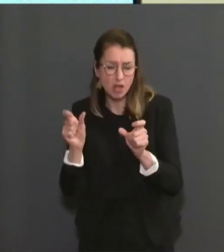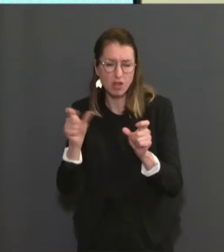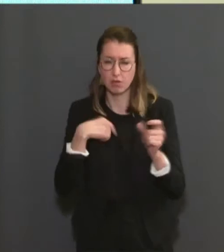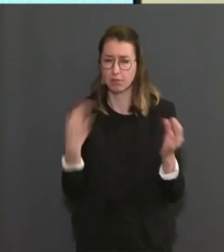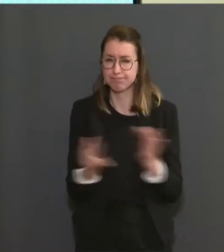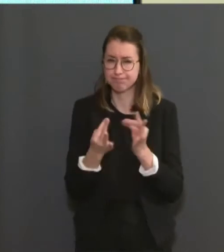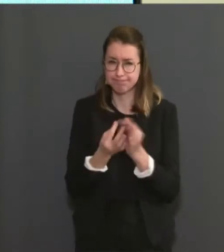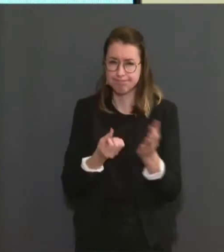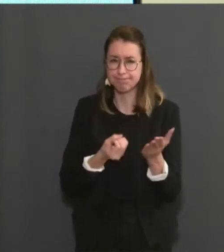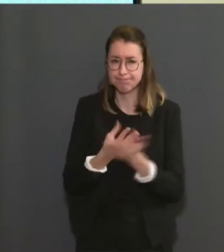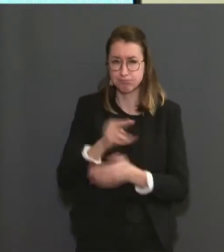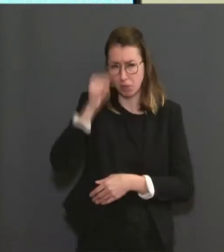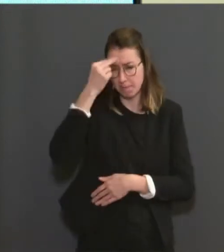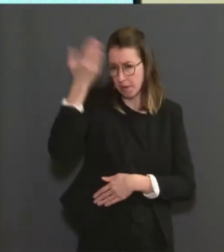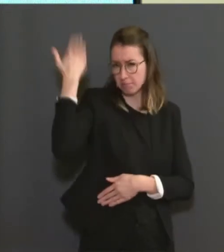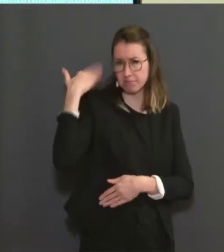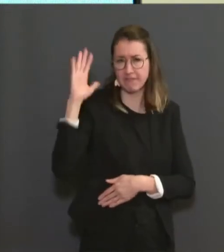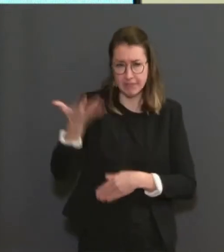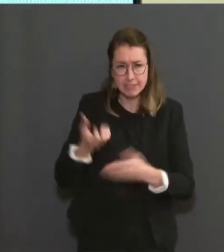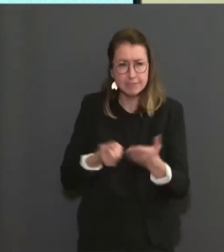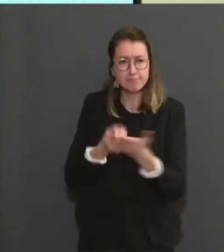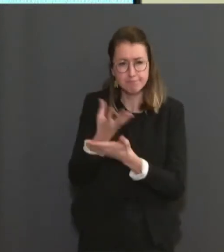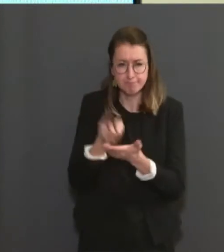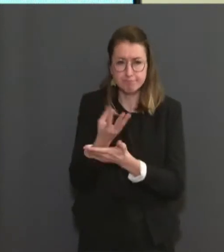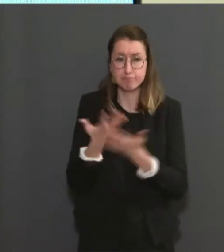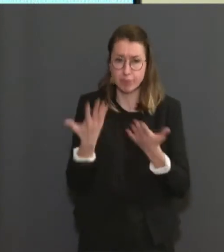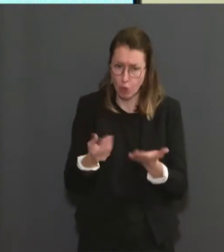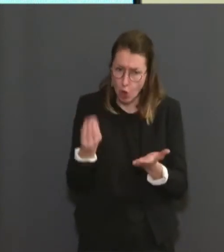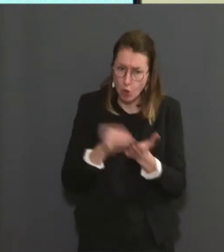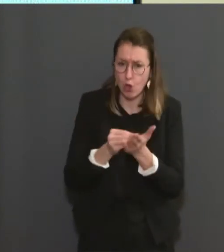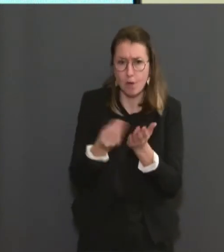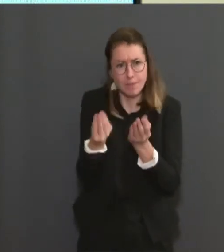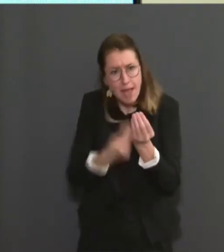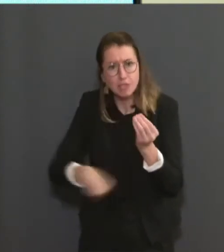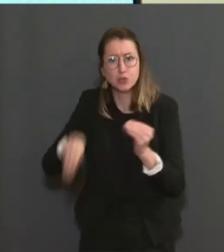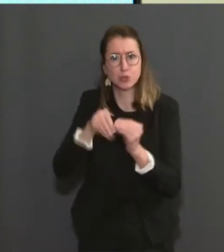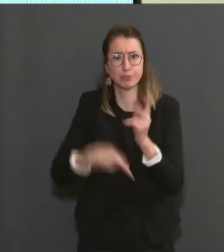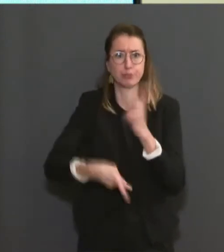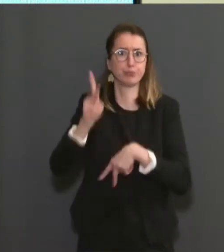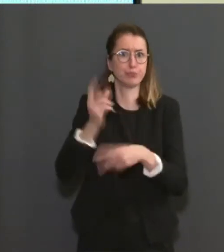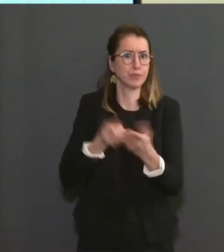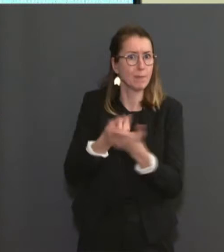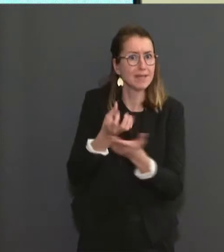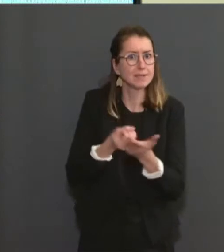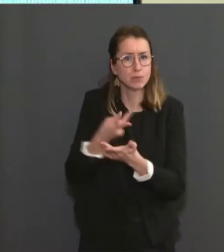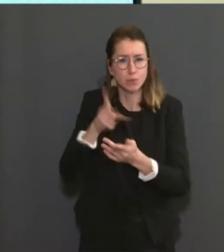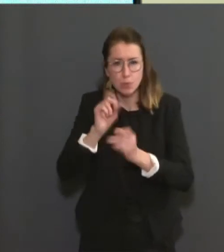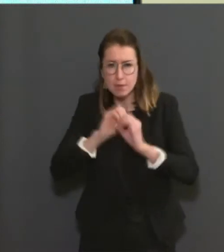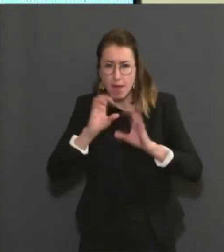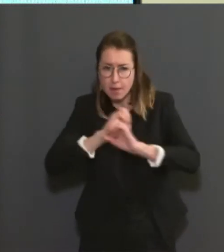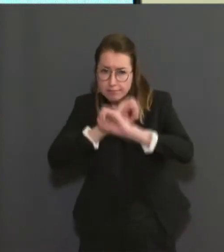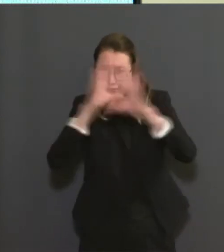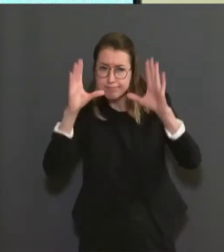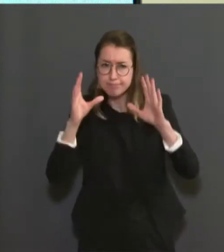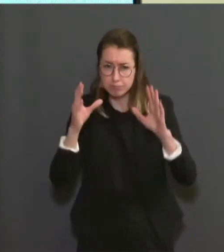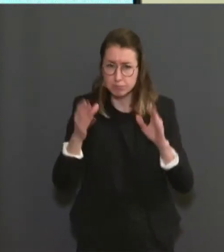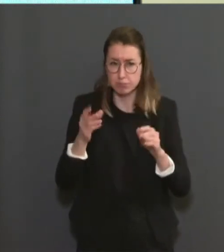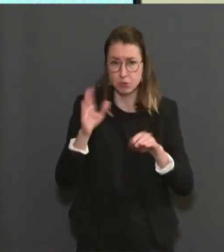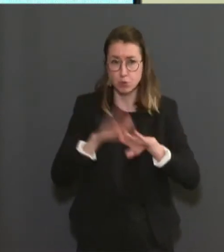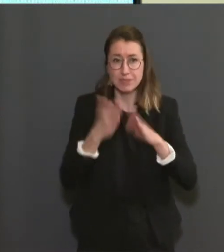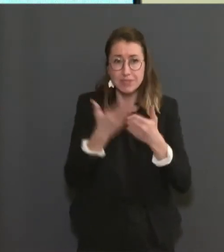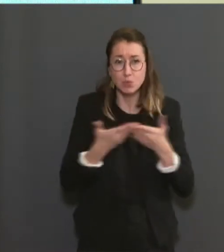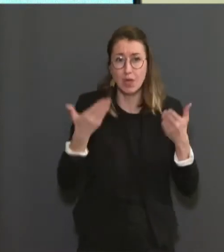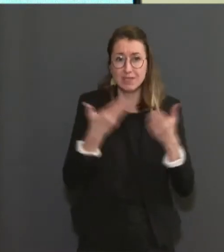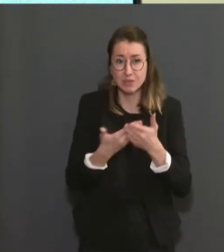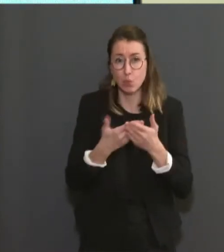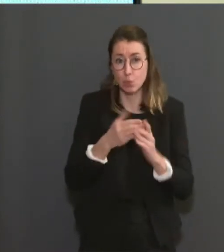et qui analysaient la situation jusqu'au 15 octobre. Nous avons maintenant des données qui vont